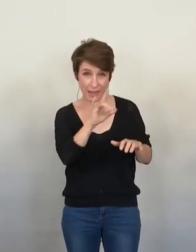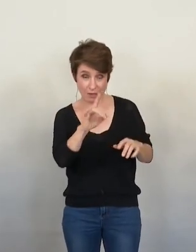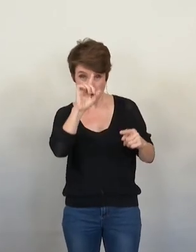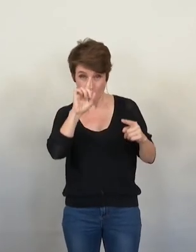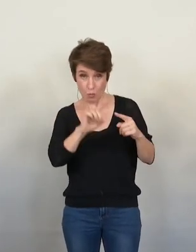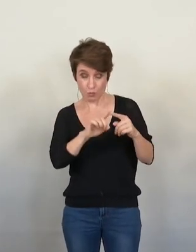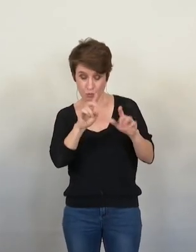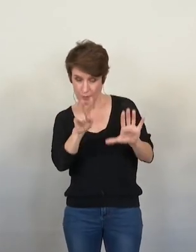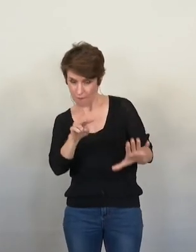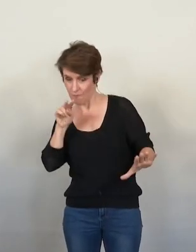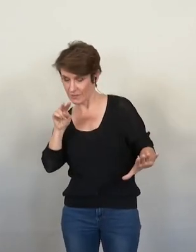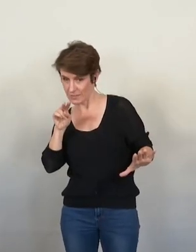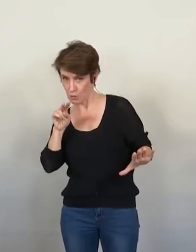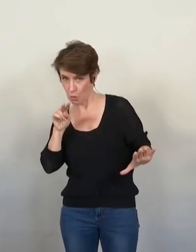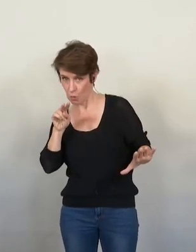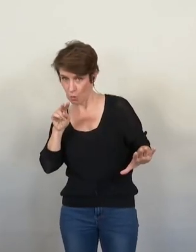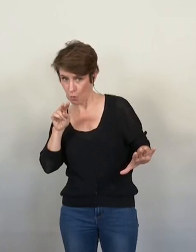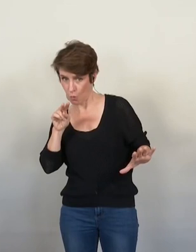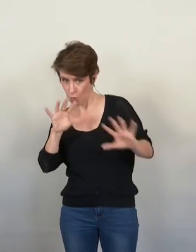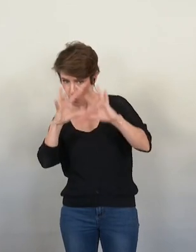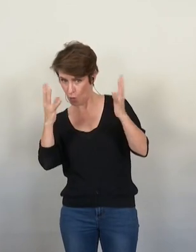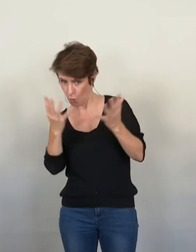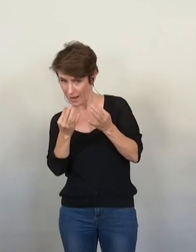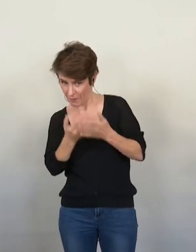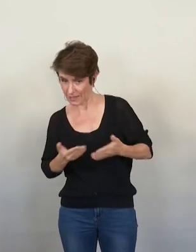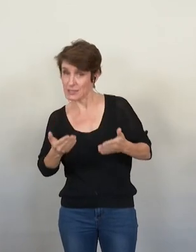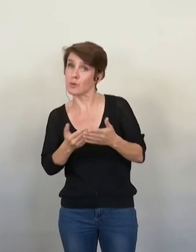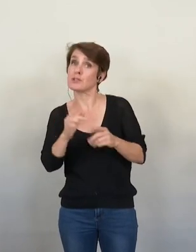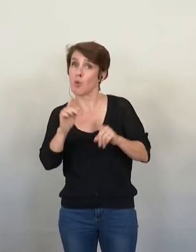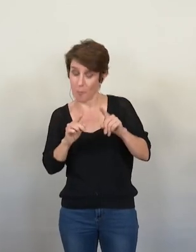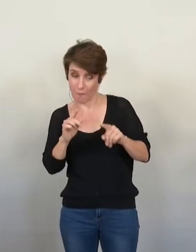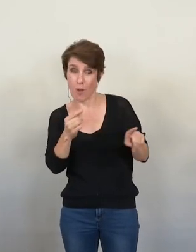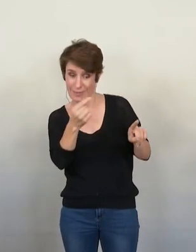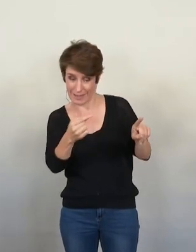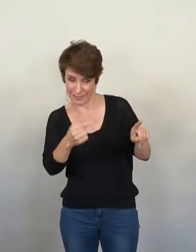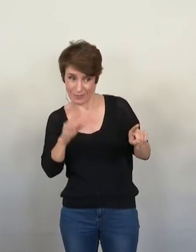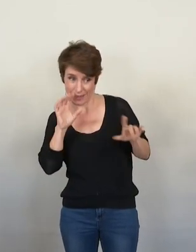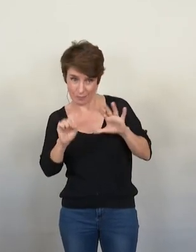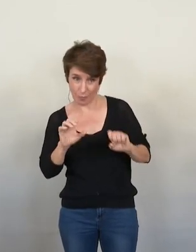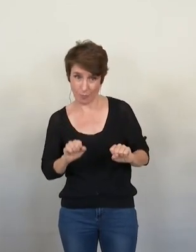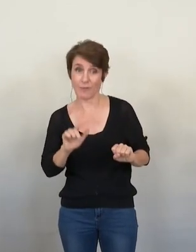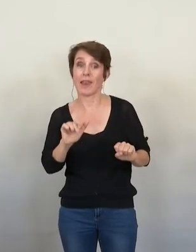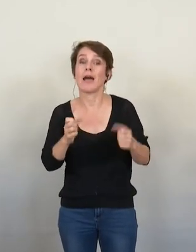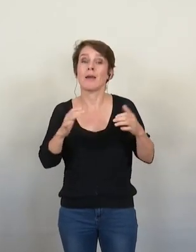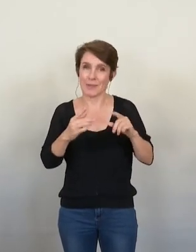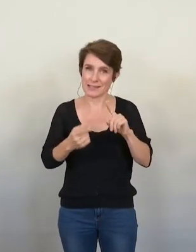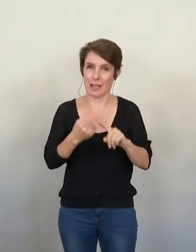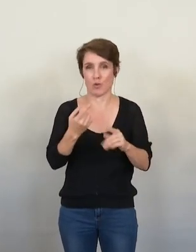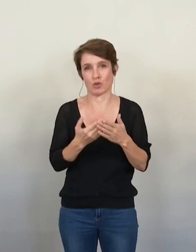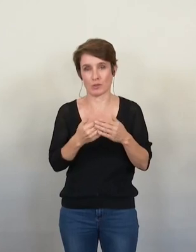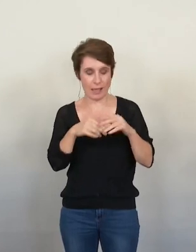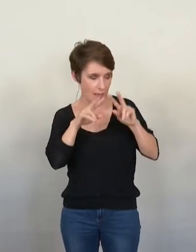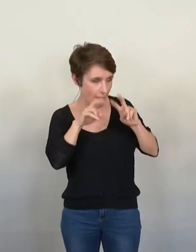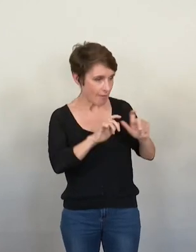situation parfois critique c'est vrai mais c'est justement sur la base de ces différents diagnostics qu'on a élaboré les